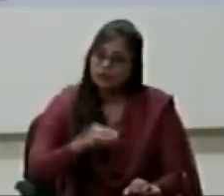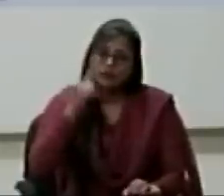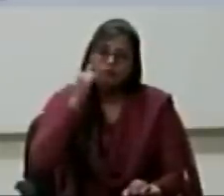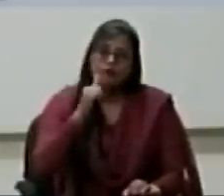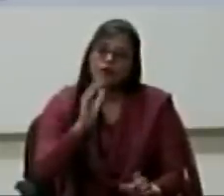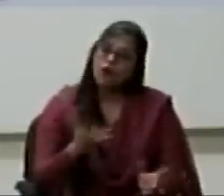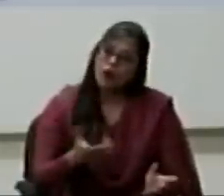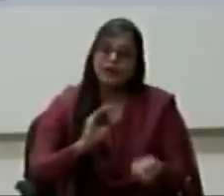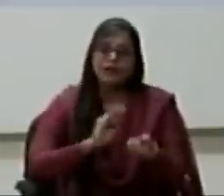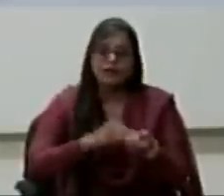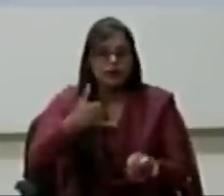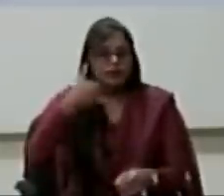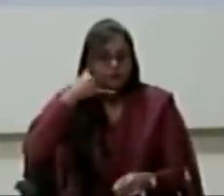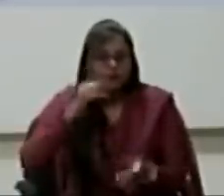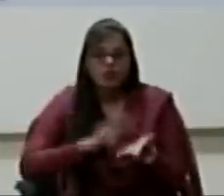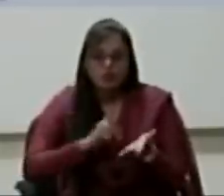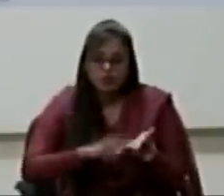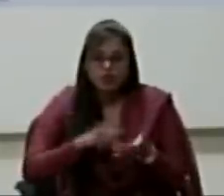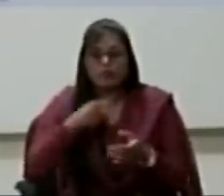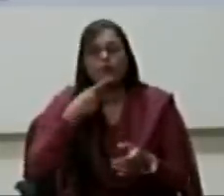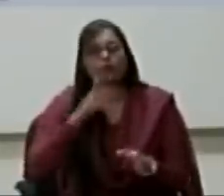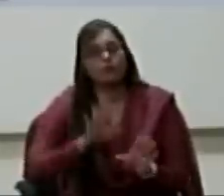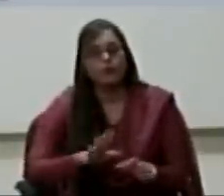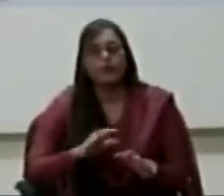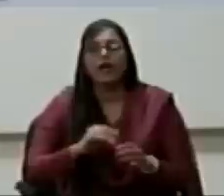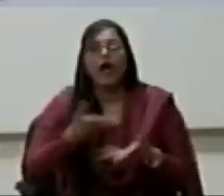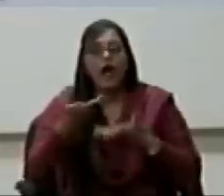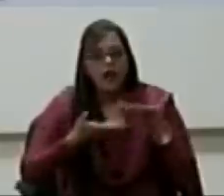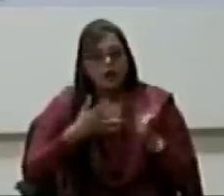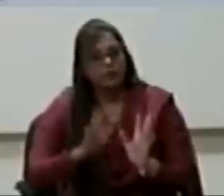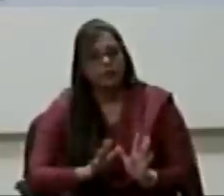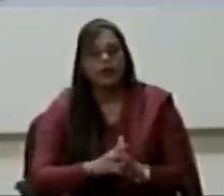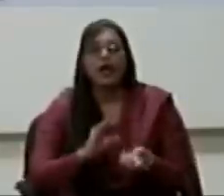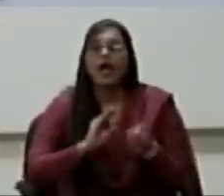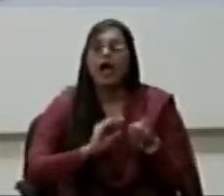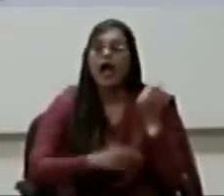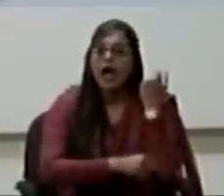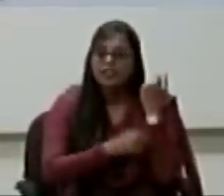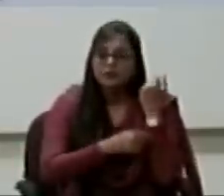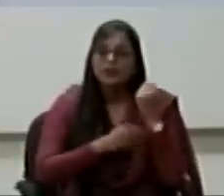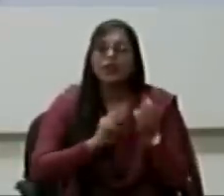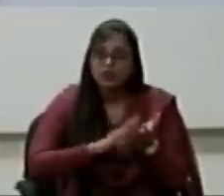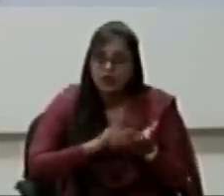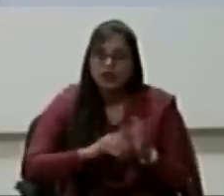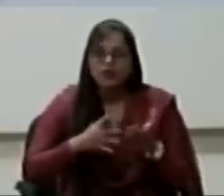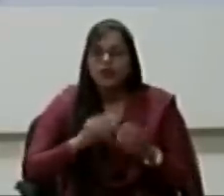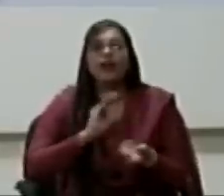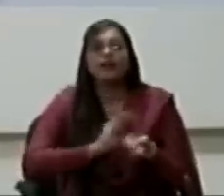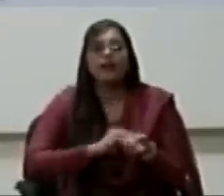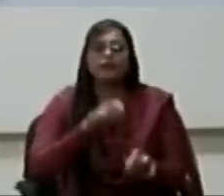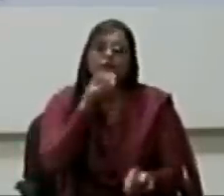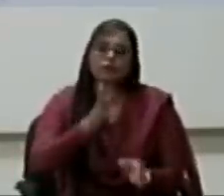পারেন। হটলাইন নাম্বারে ফোন করলে তারা অবশ্যই হাসপাতালে যেতে হবে কিনা বা চিকিৎসকের পরামর্শ নিতে হবে